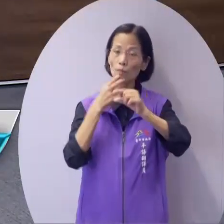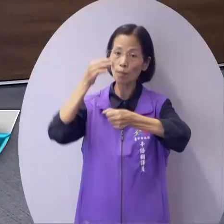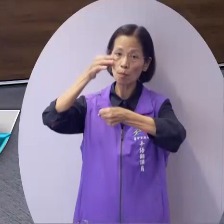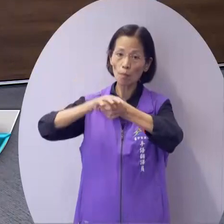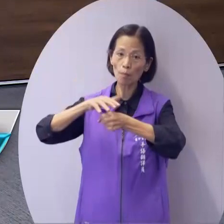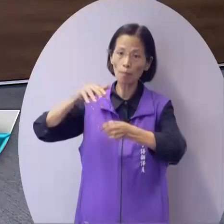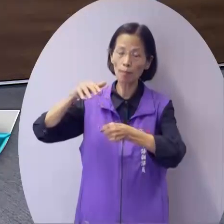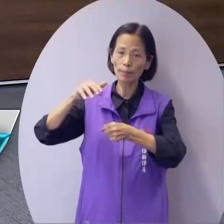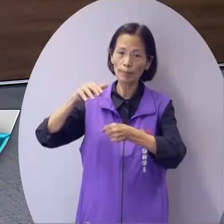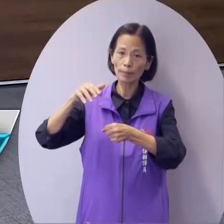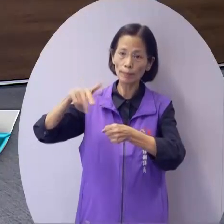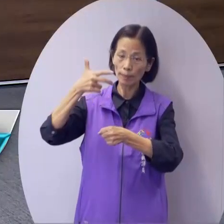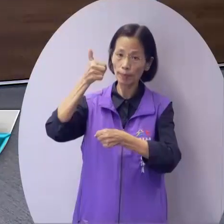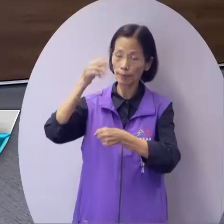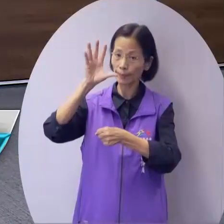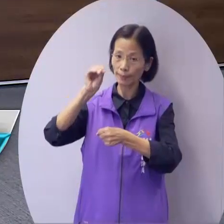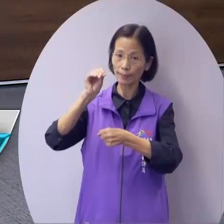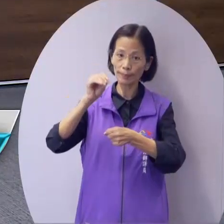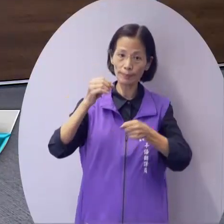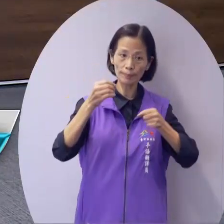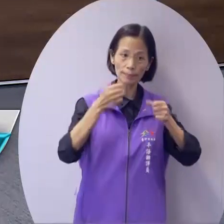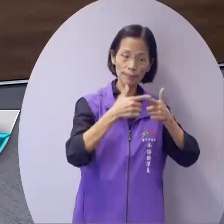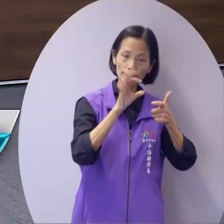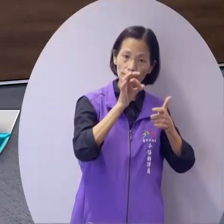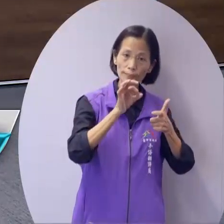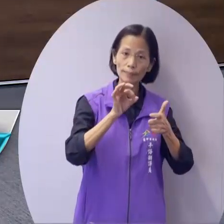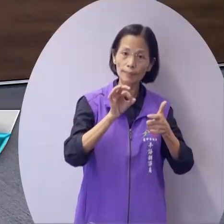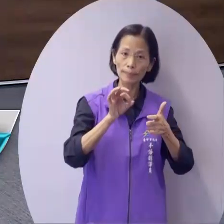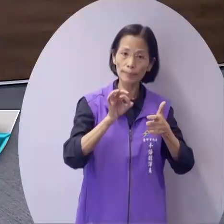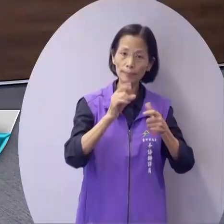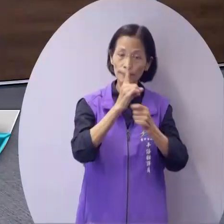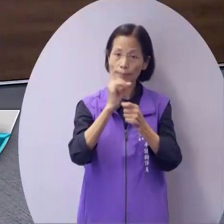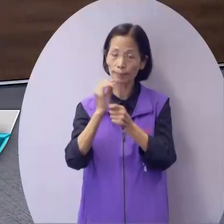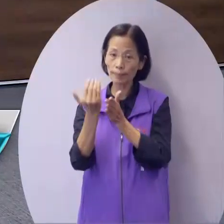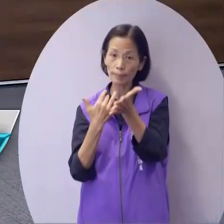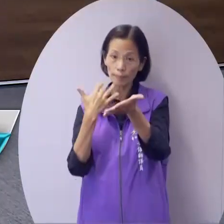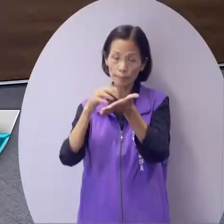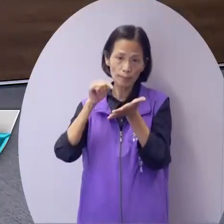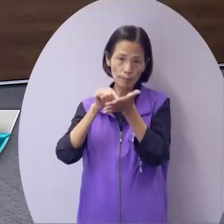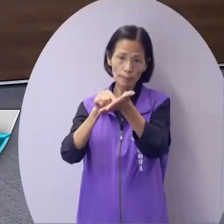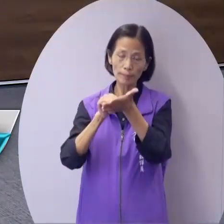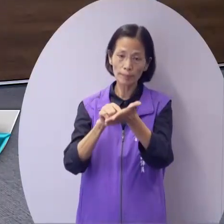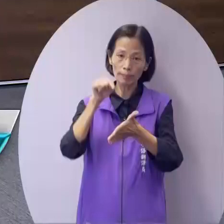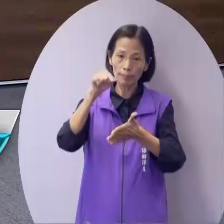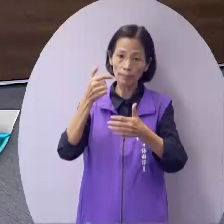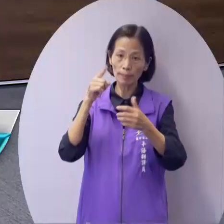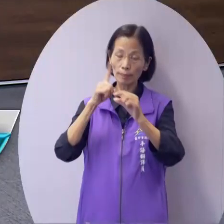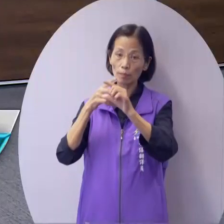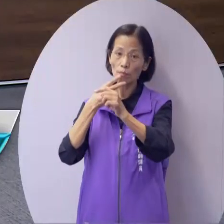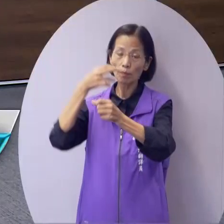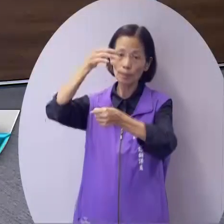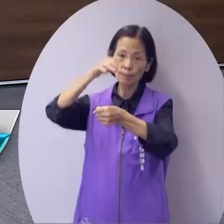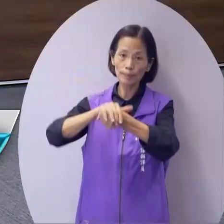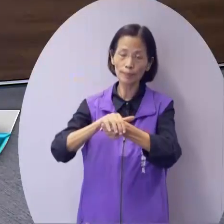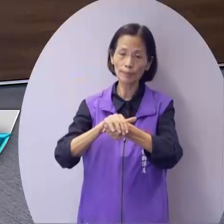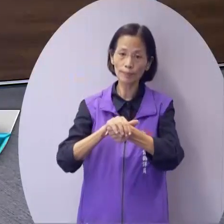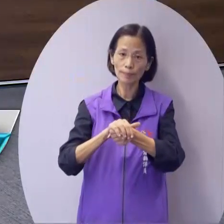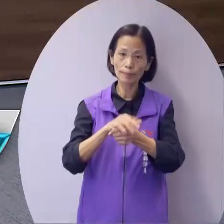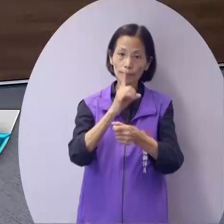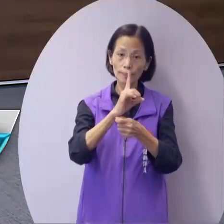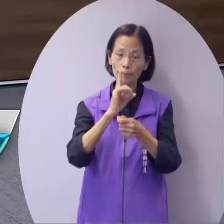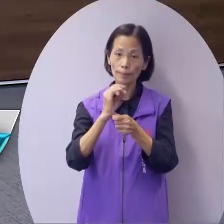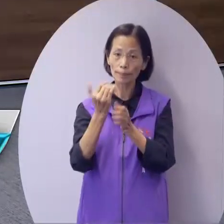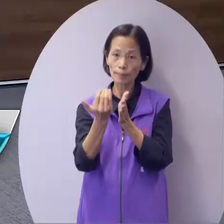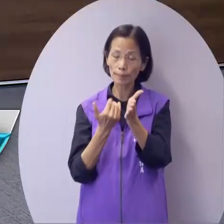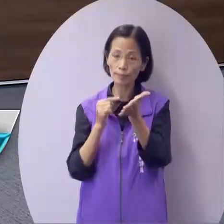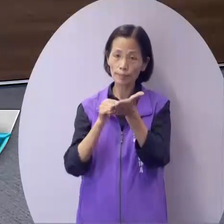有750万元，那地方配合款的部分已经纳到110年预算，那针对中央补助款的部分未及纳入今